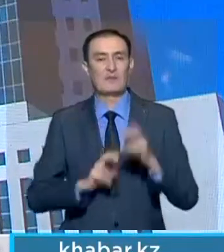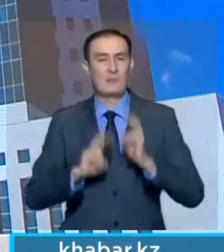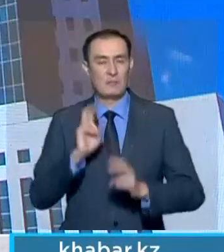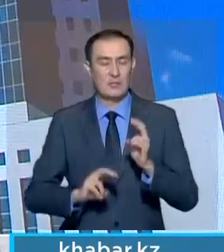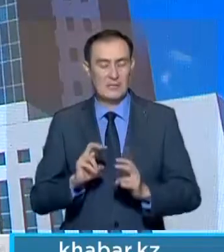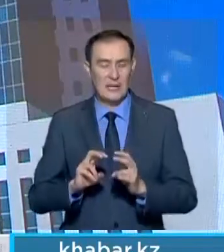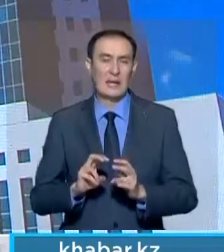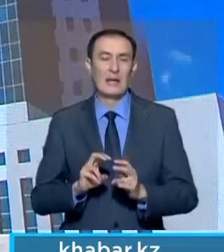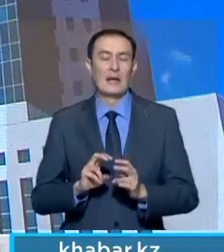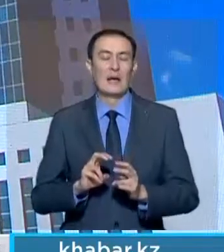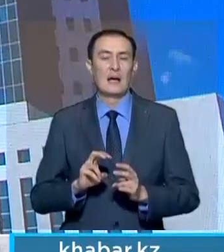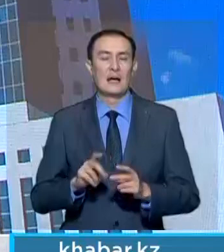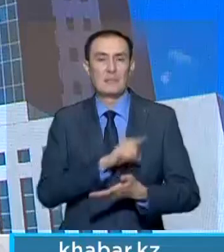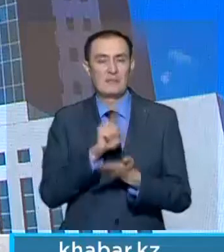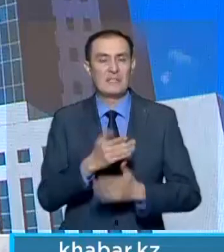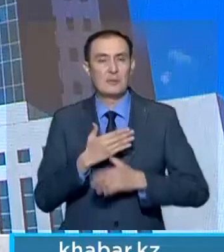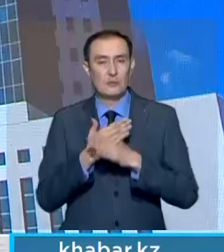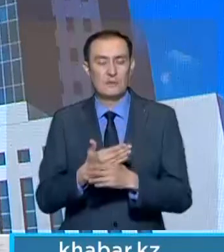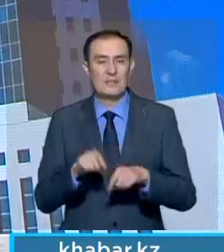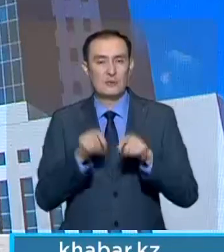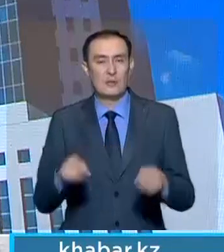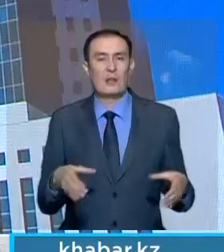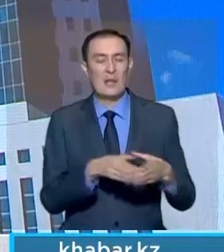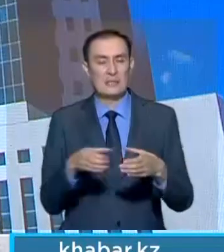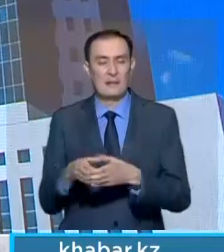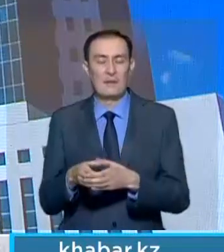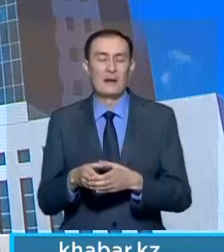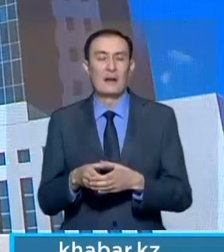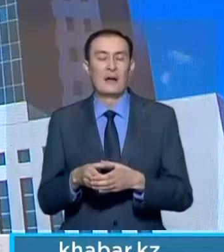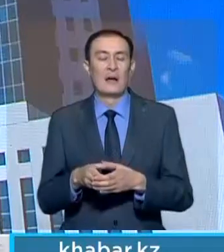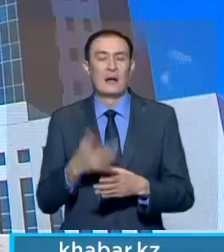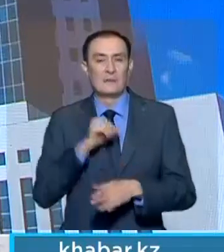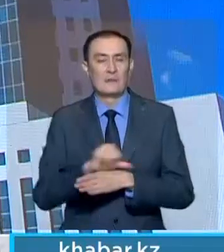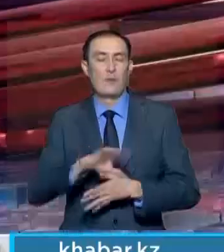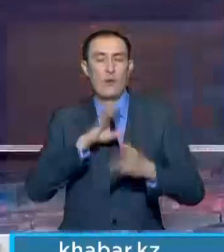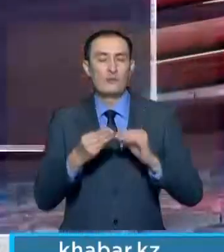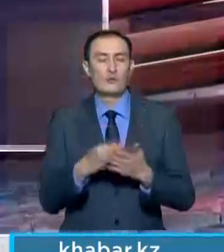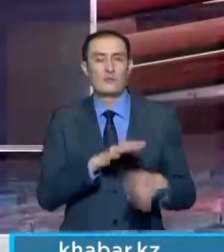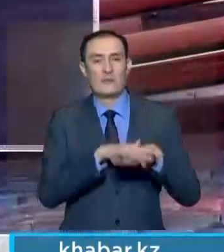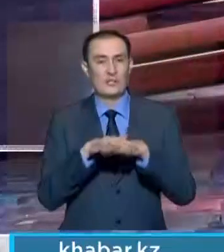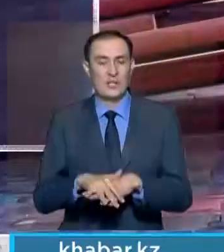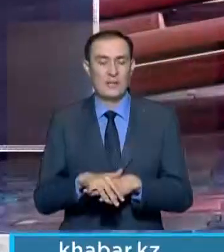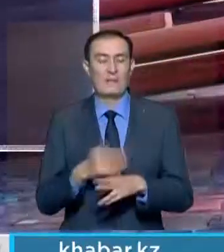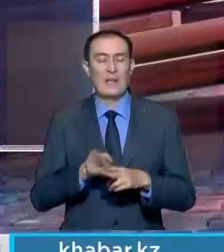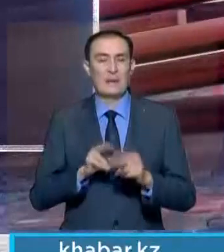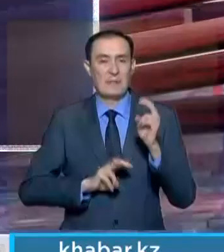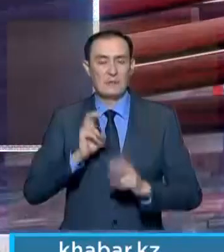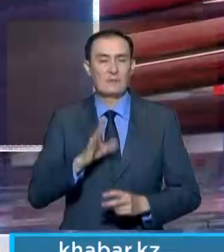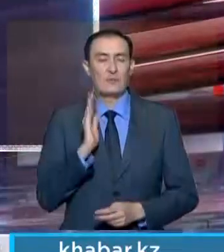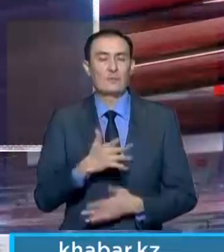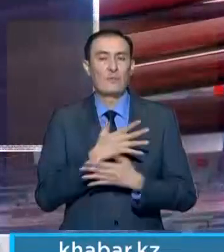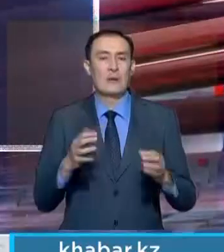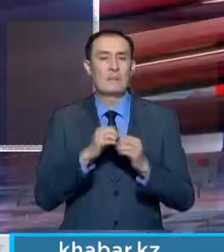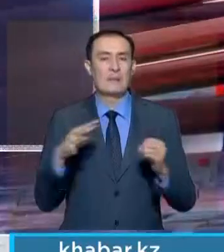промышленности, призванных способствовать созданию кластеров высокого предела. Общая сумма вложений инвестиций в эти производства составит